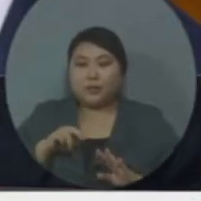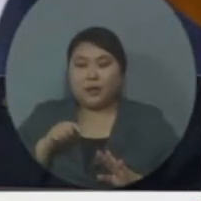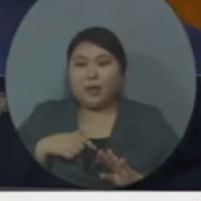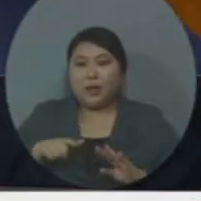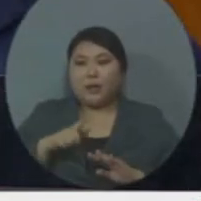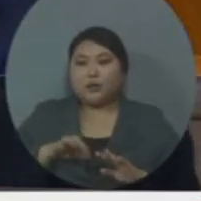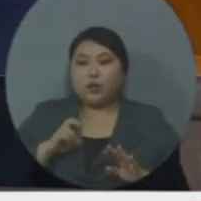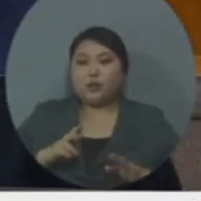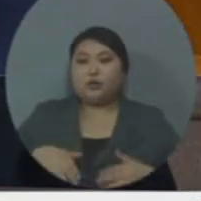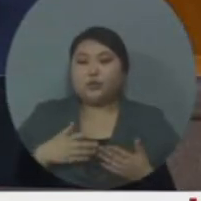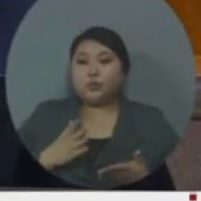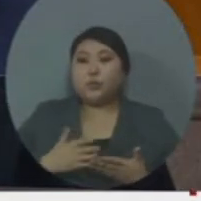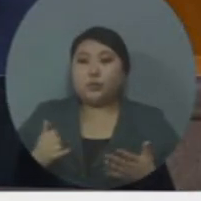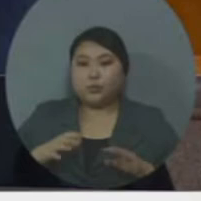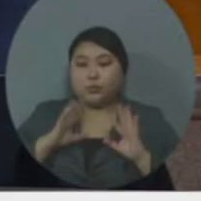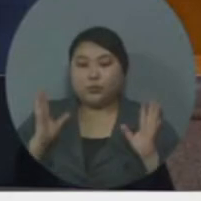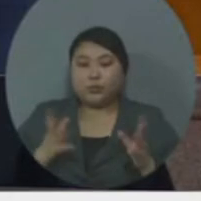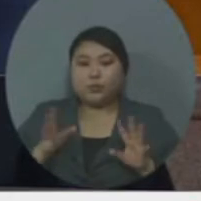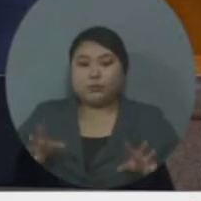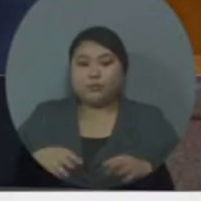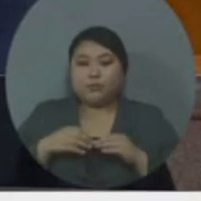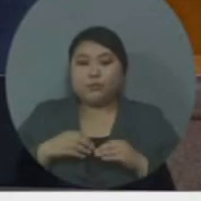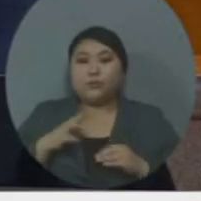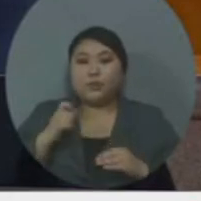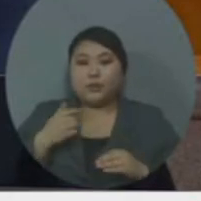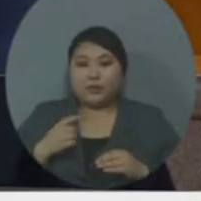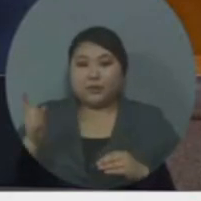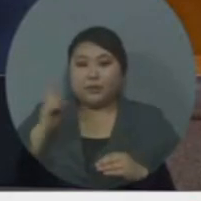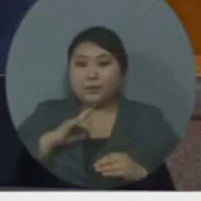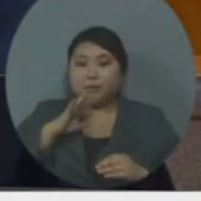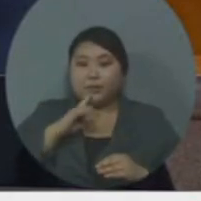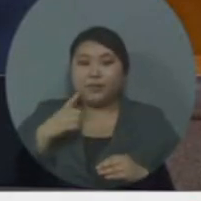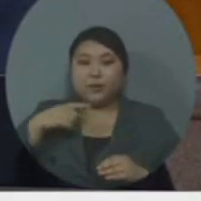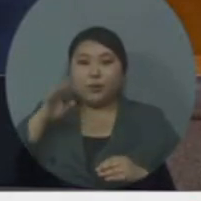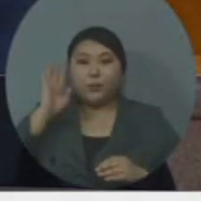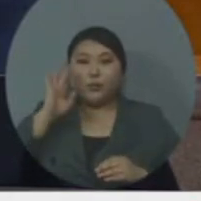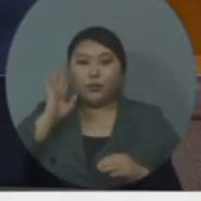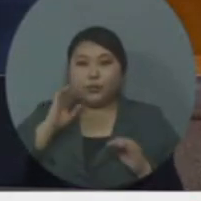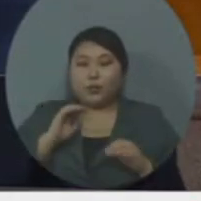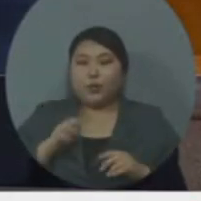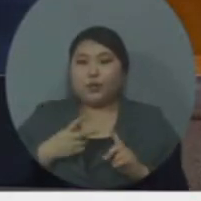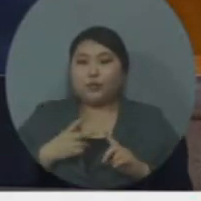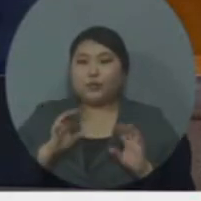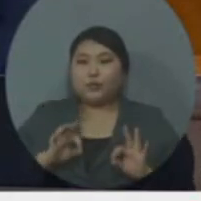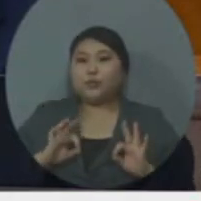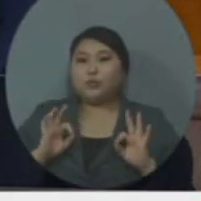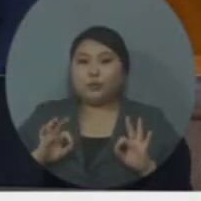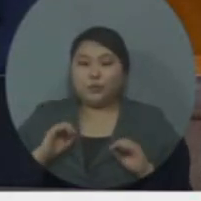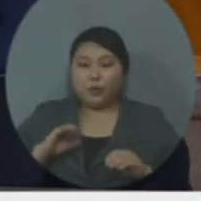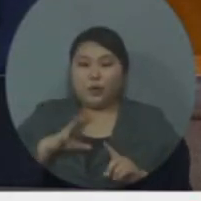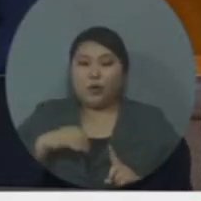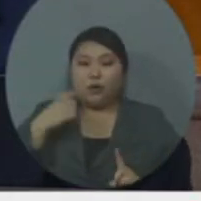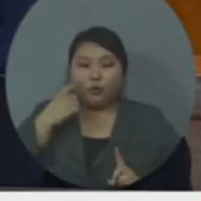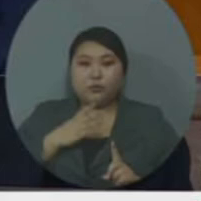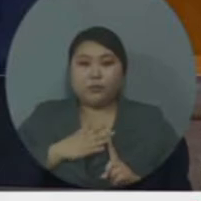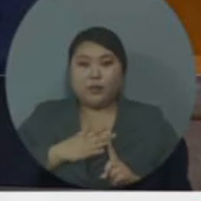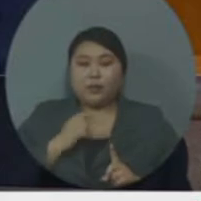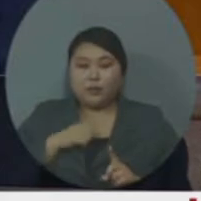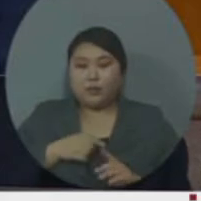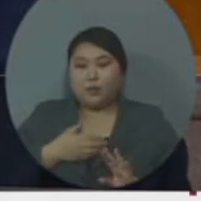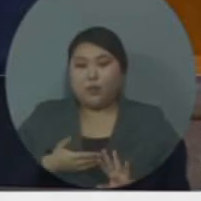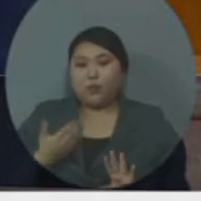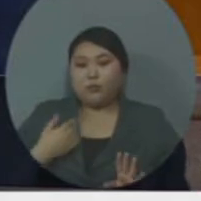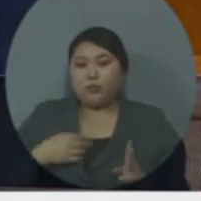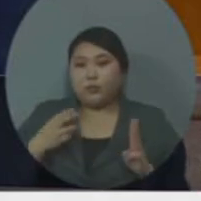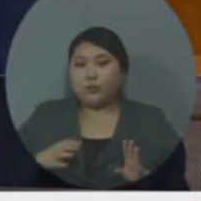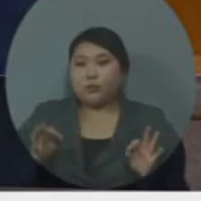газар олголтууд байна уу бүгдийг зэрэгслээд ирэхээр нэгдүгээр бодлоготой болно, хоёрдугаар цэгцэрж ирнэ гэж ойлгож байна. За энэ бол өмнө нь шийдэгдгүү